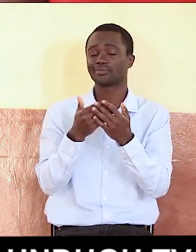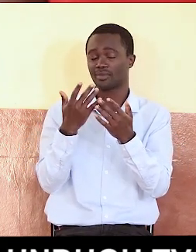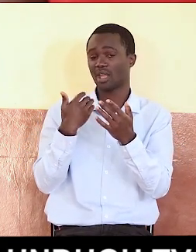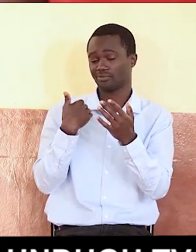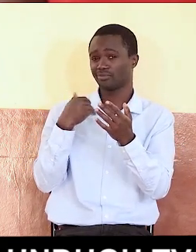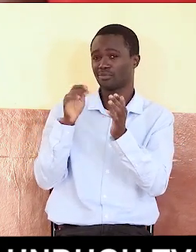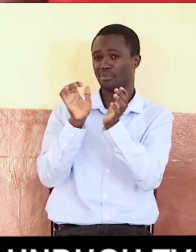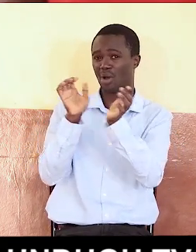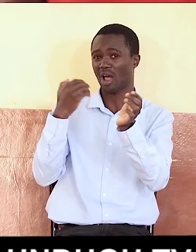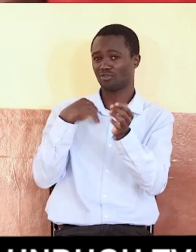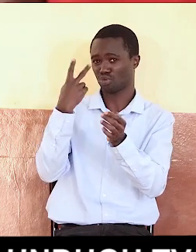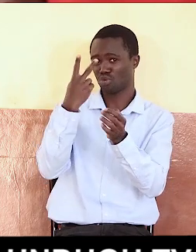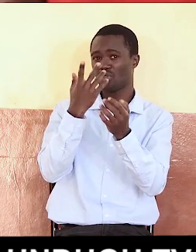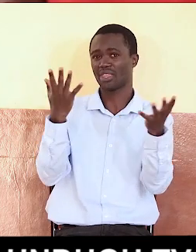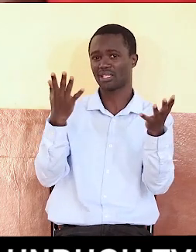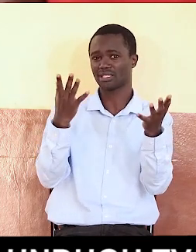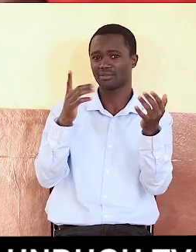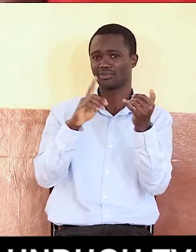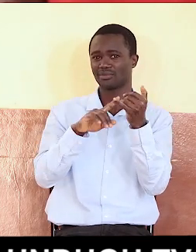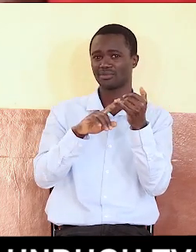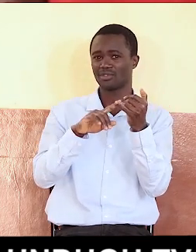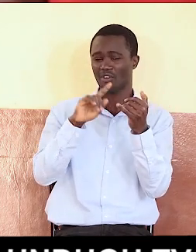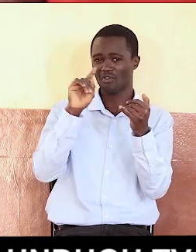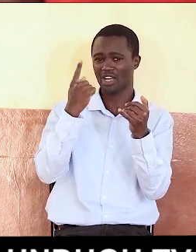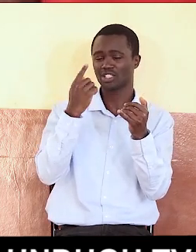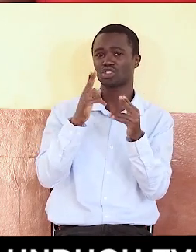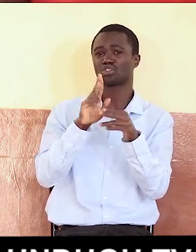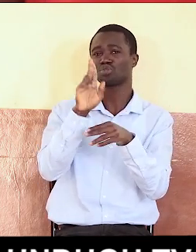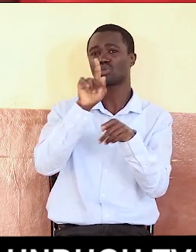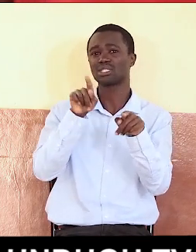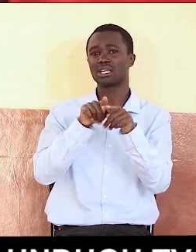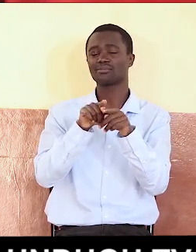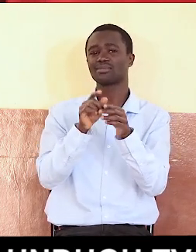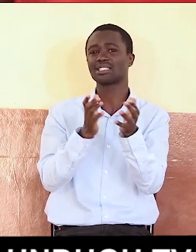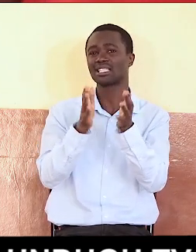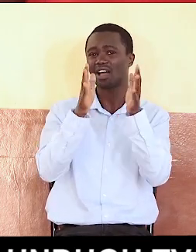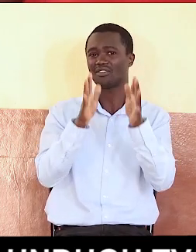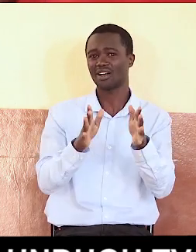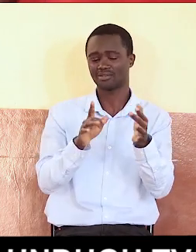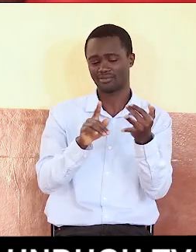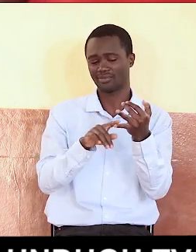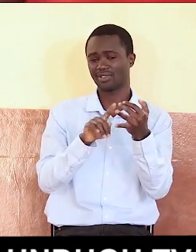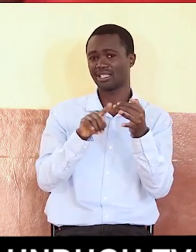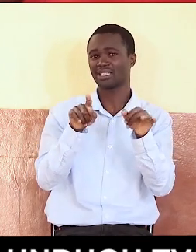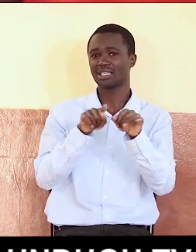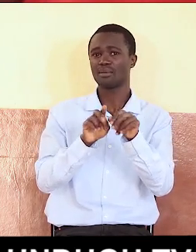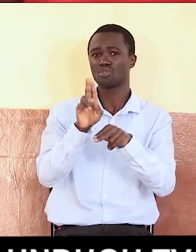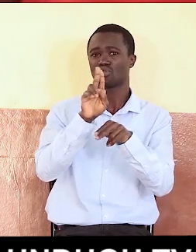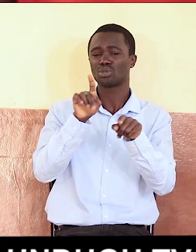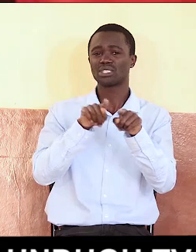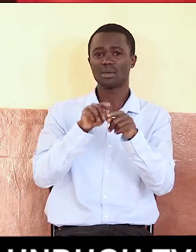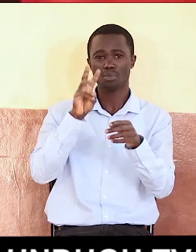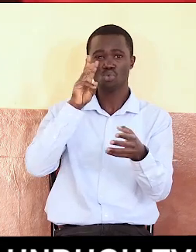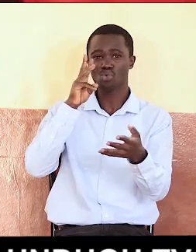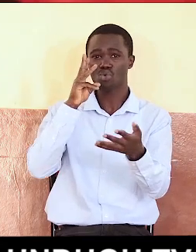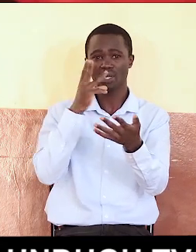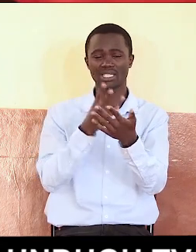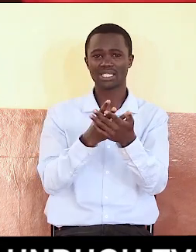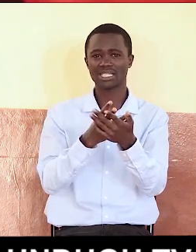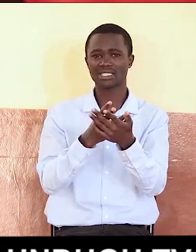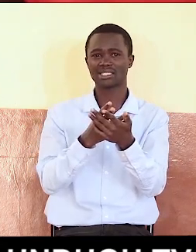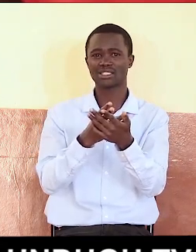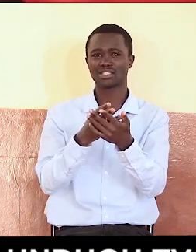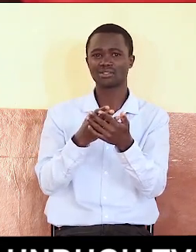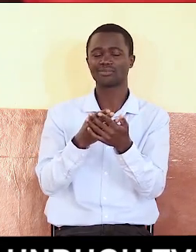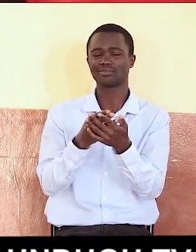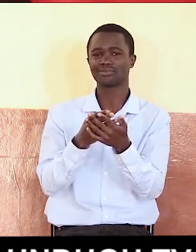mawili. Ametumwa kama aposto, kama mtumishi, na pia anatumwa kama shahidi, kupeleka ushahidi na